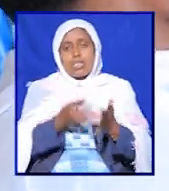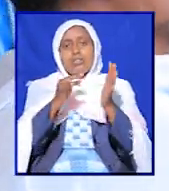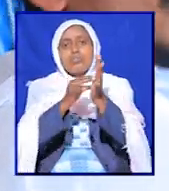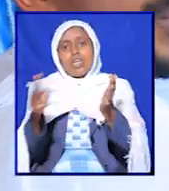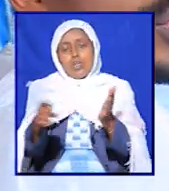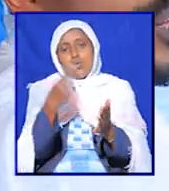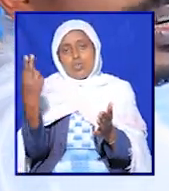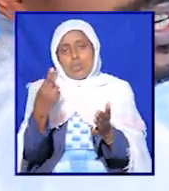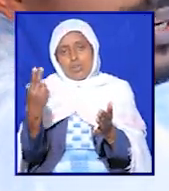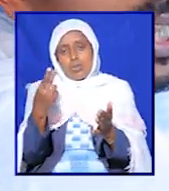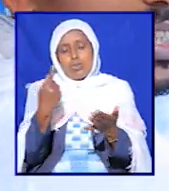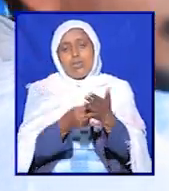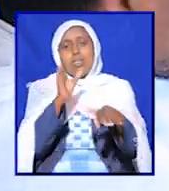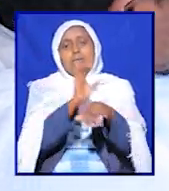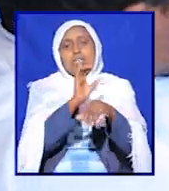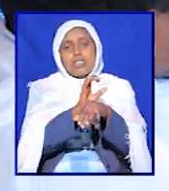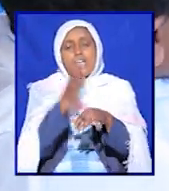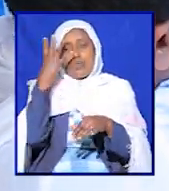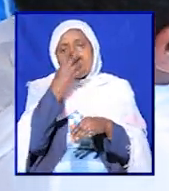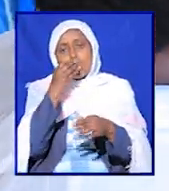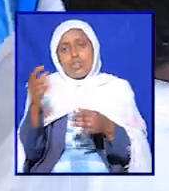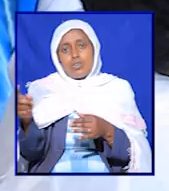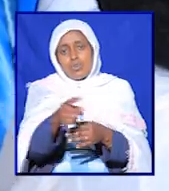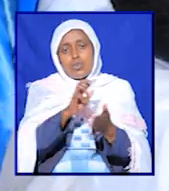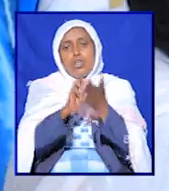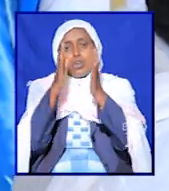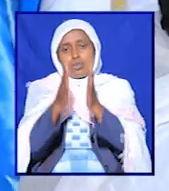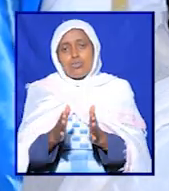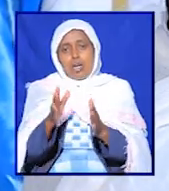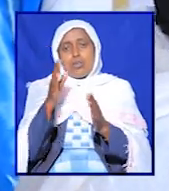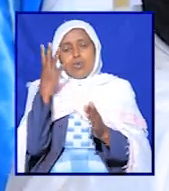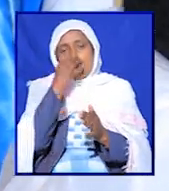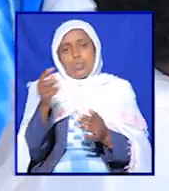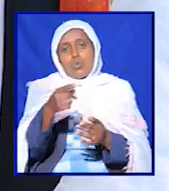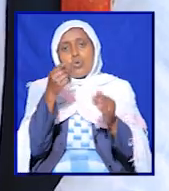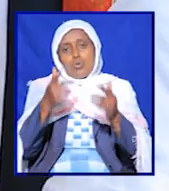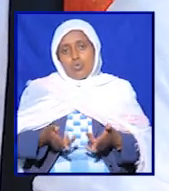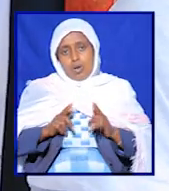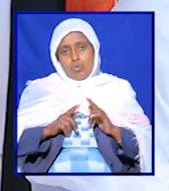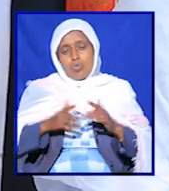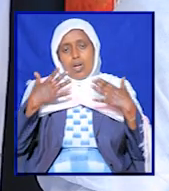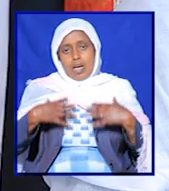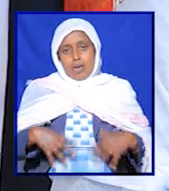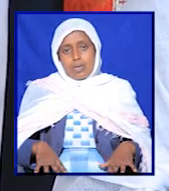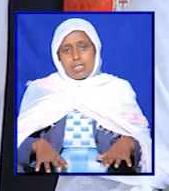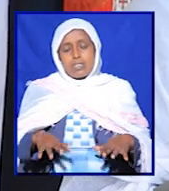ያገለግላሉ። ዙሪያውን አሉ የቤተክርስቲያን ውበት እንደሆኑ እነዚያም የቅዱሳን ውበት ሆነው ይኖራሉ። አልባሳት